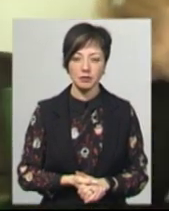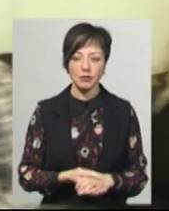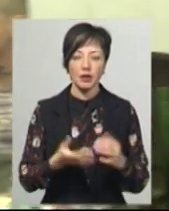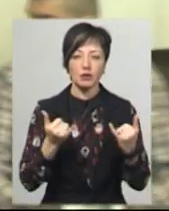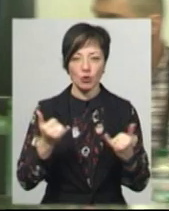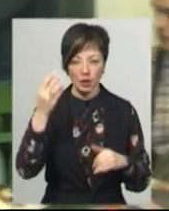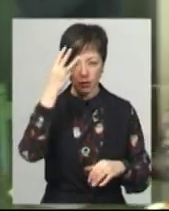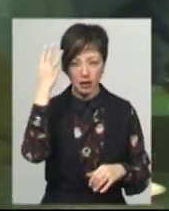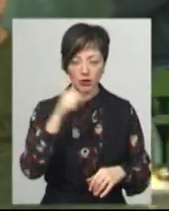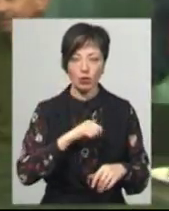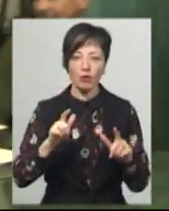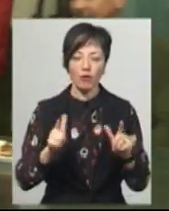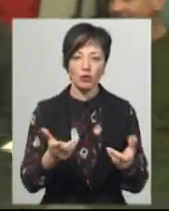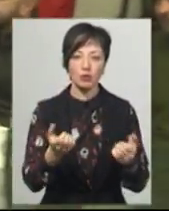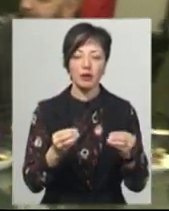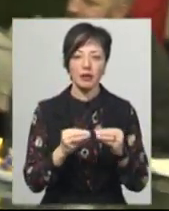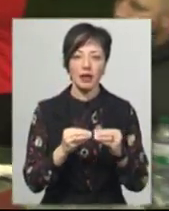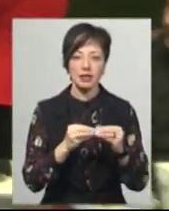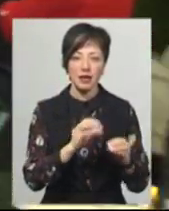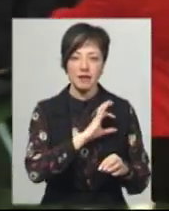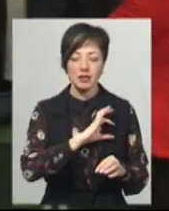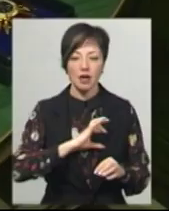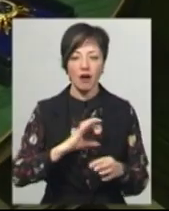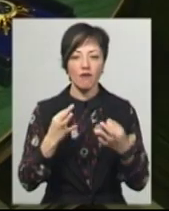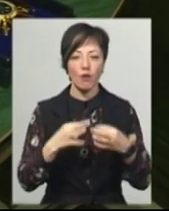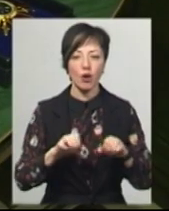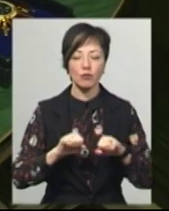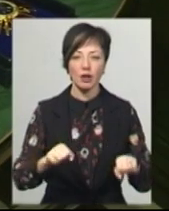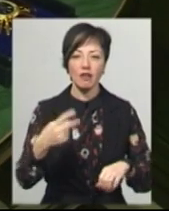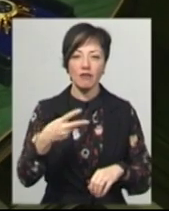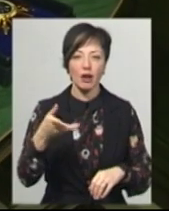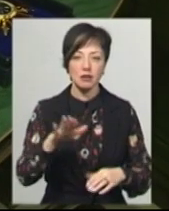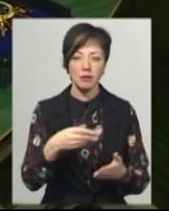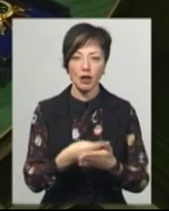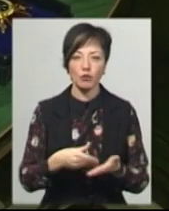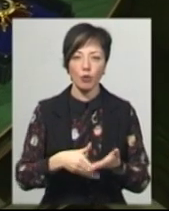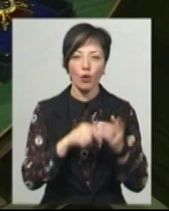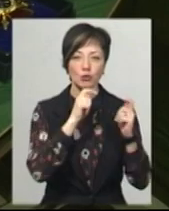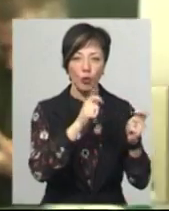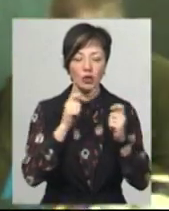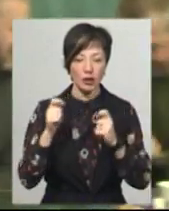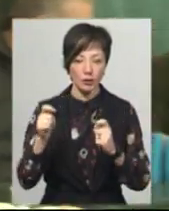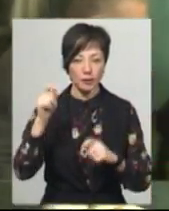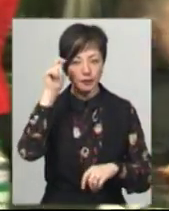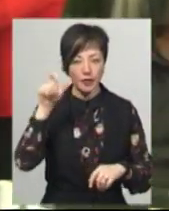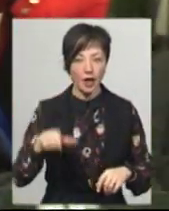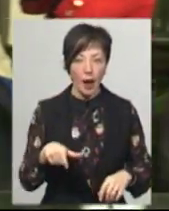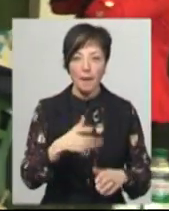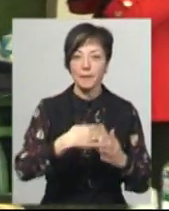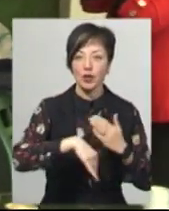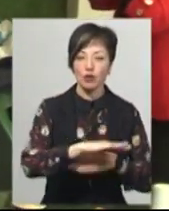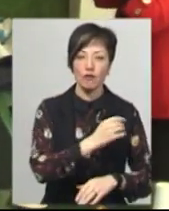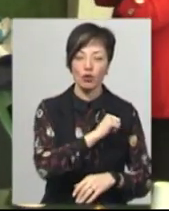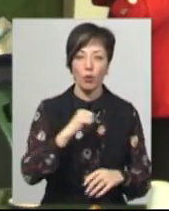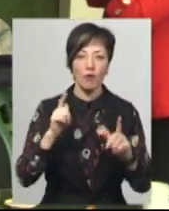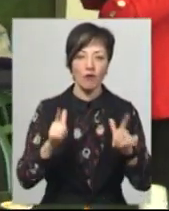Сьогодні хмельницькі добровольці отримали 10 відзнак «Воля та мужність» та 20 матеріальних допомог з подарунками. Анатолій Жулінський пішов добровольцем воювати на